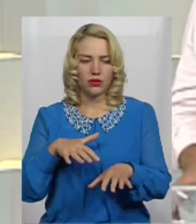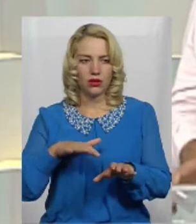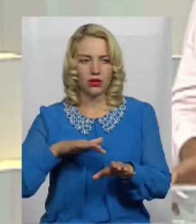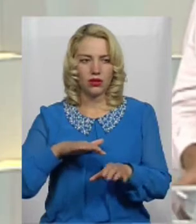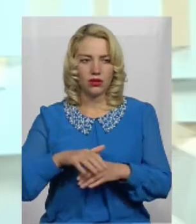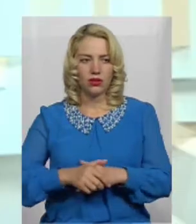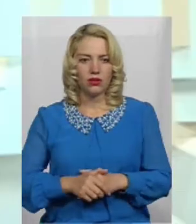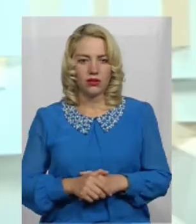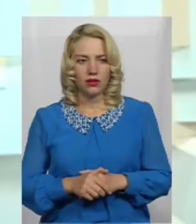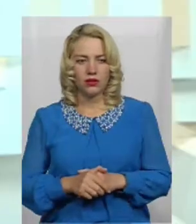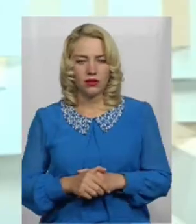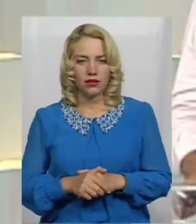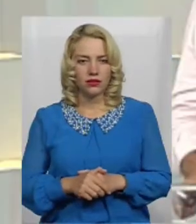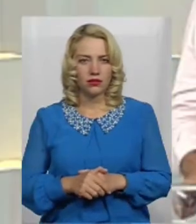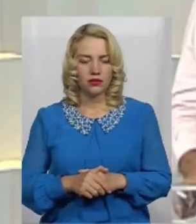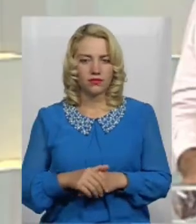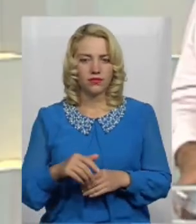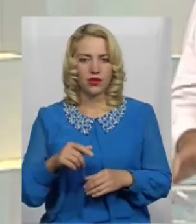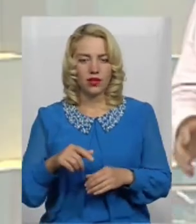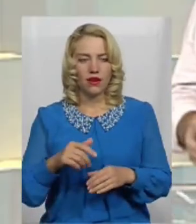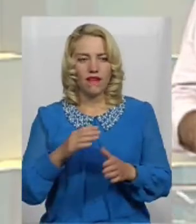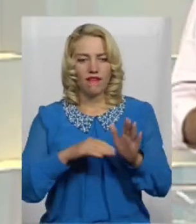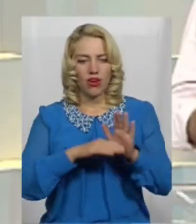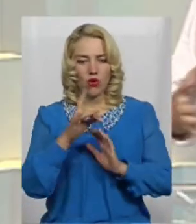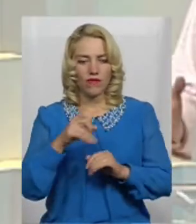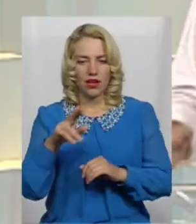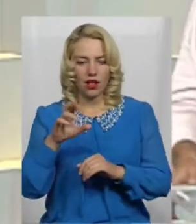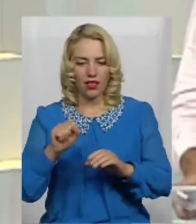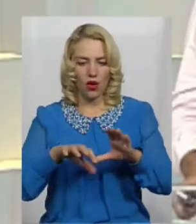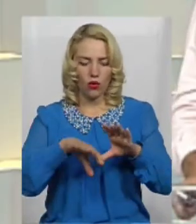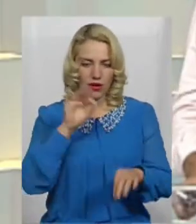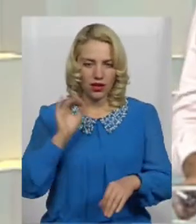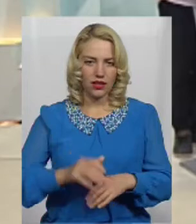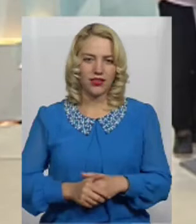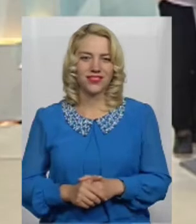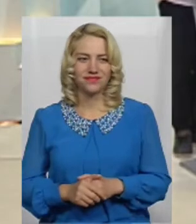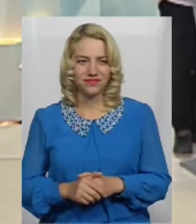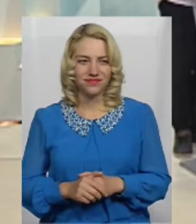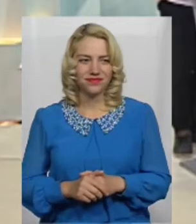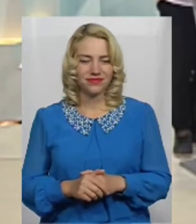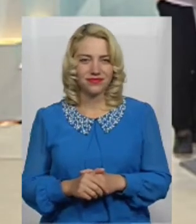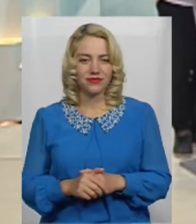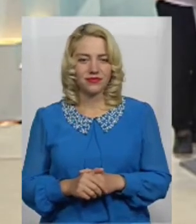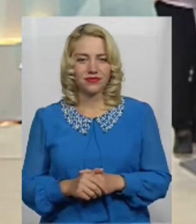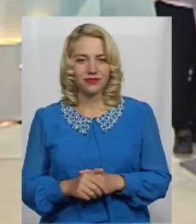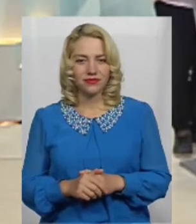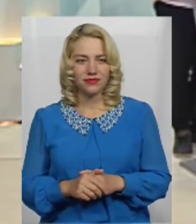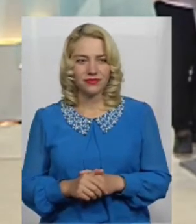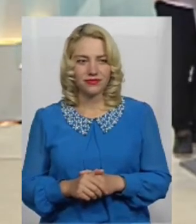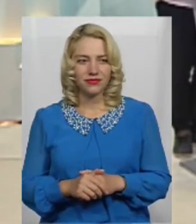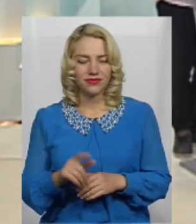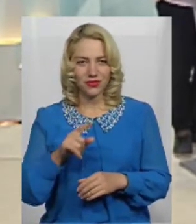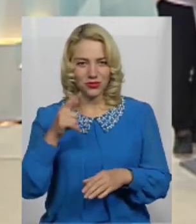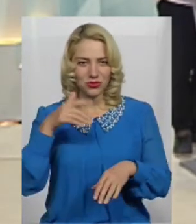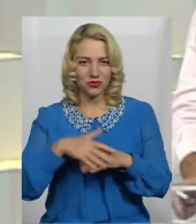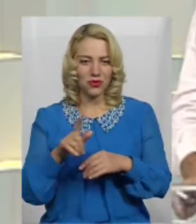Подання. Президент призначає голову парламенту? Ні. Верховна Рада обирає. Правильно, правильно. Так. Відчули ви